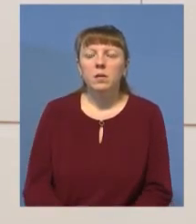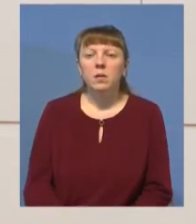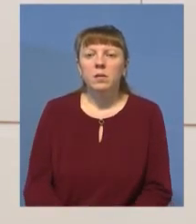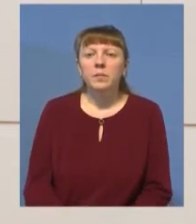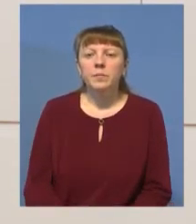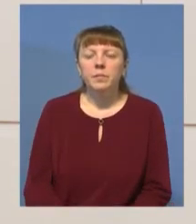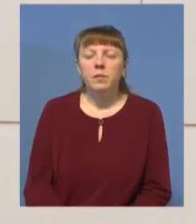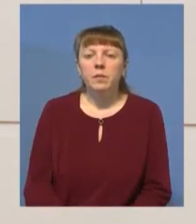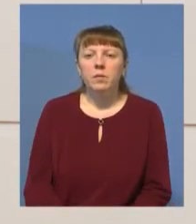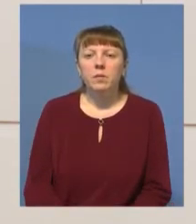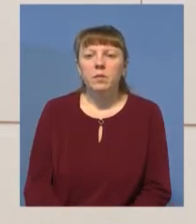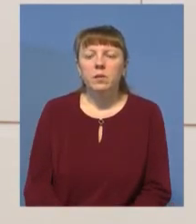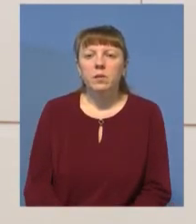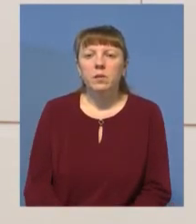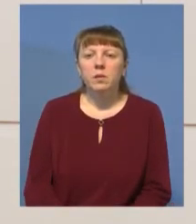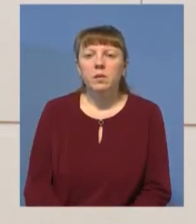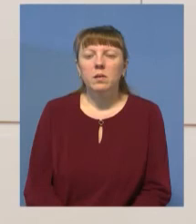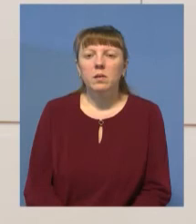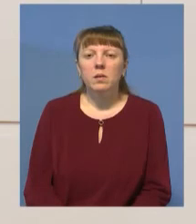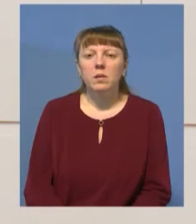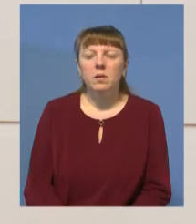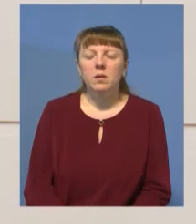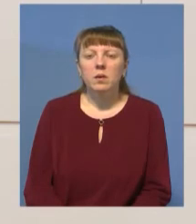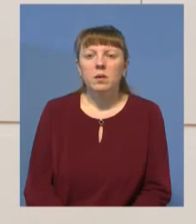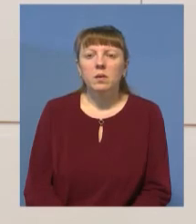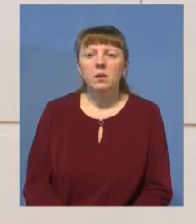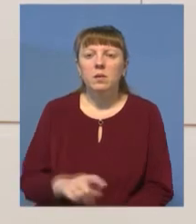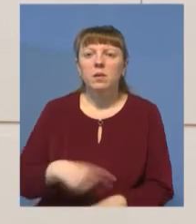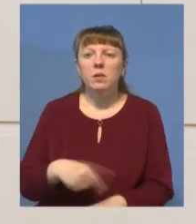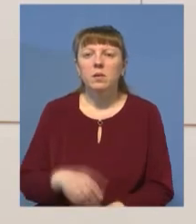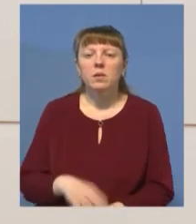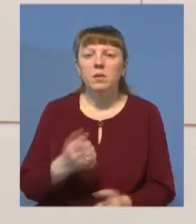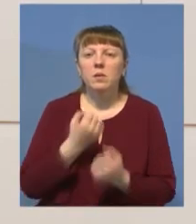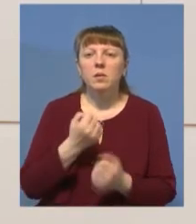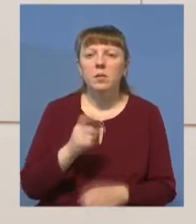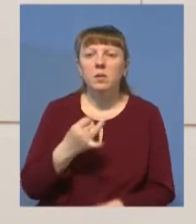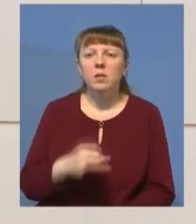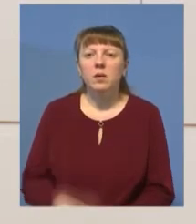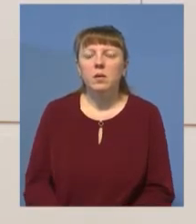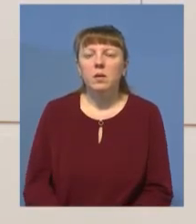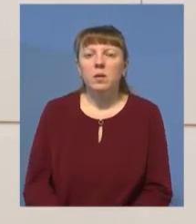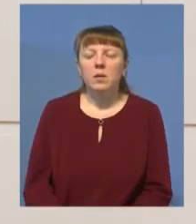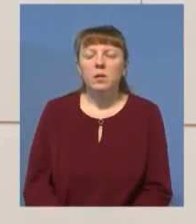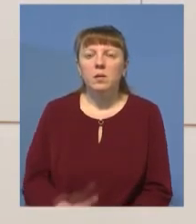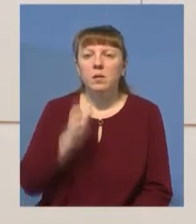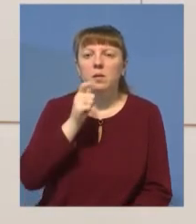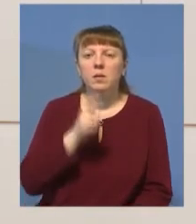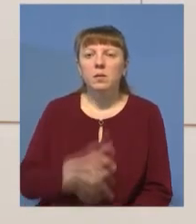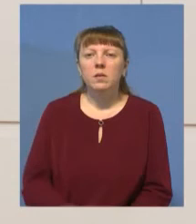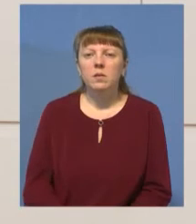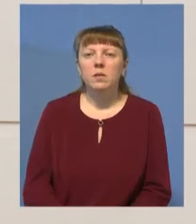Поскольку законом усеченные сроки по защите прав потребителей. Завтра,